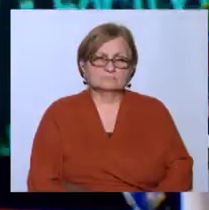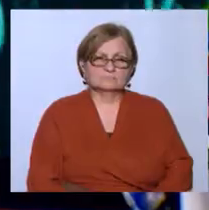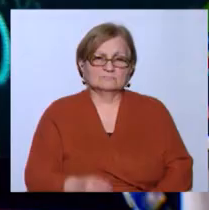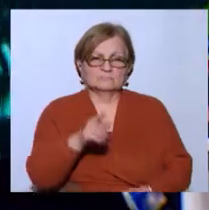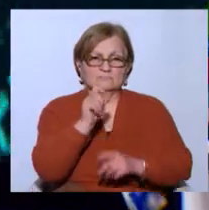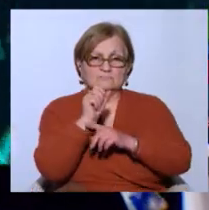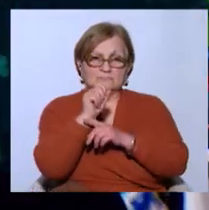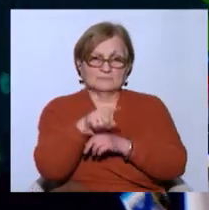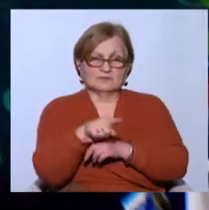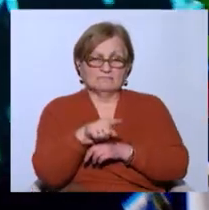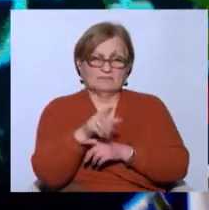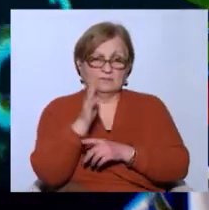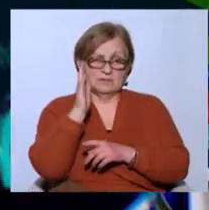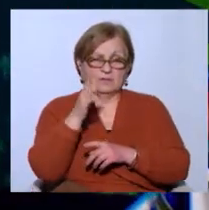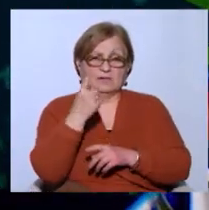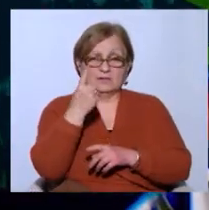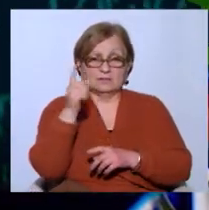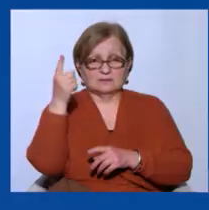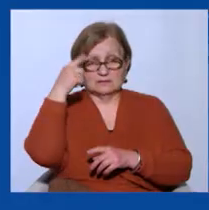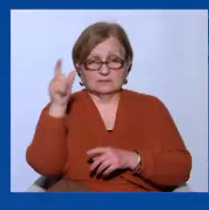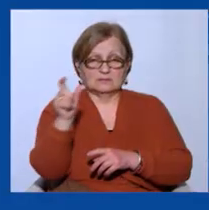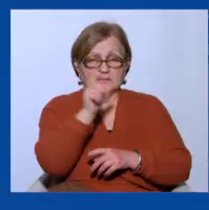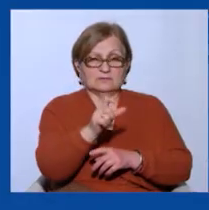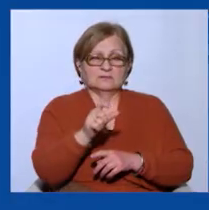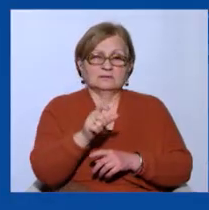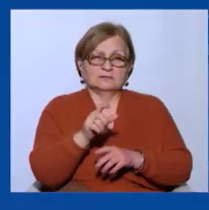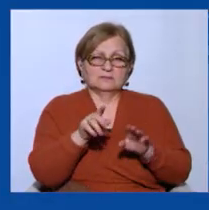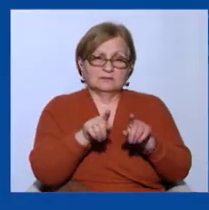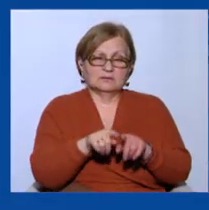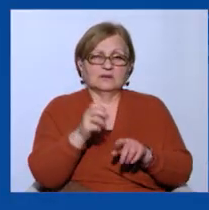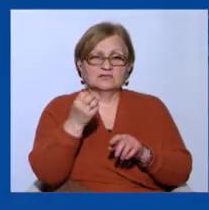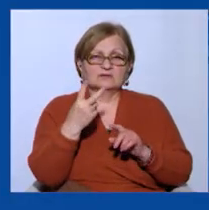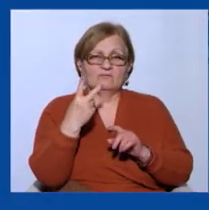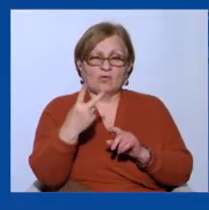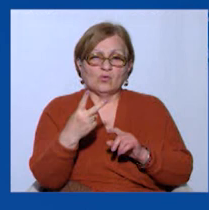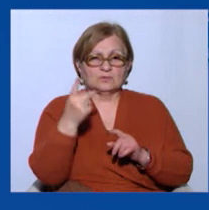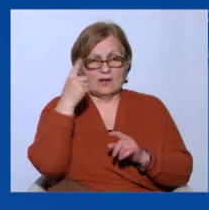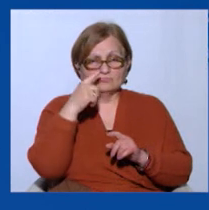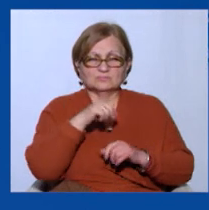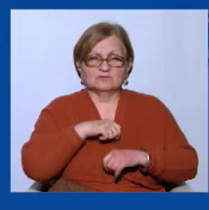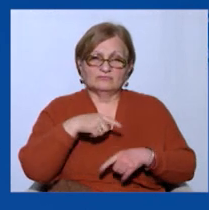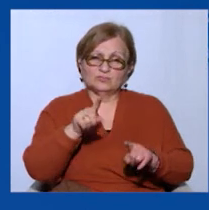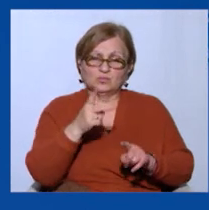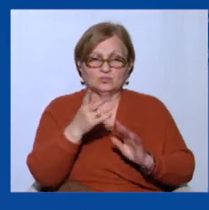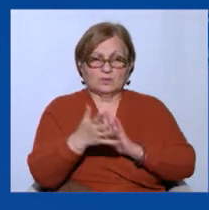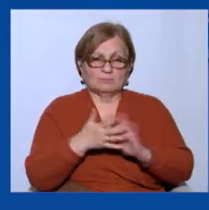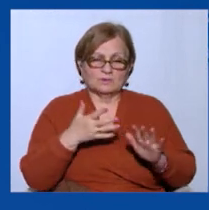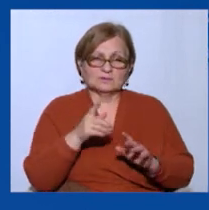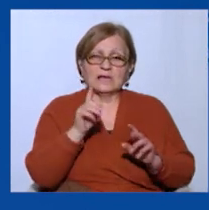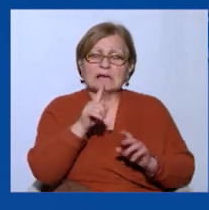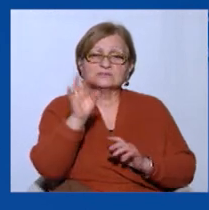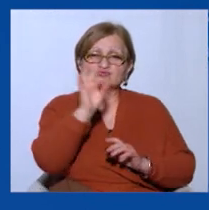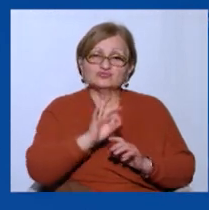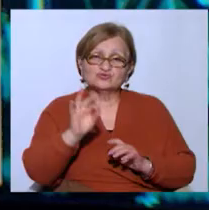შესაბამისად დავალების სახით გექნებათ ერთი ამოცანა ჯუფდებაზე და კიდე ორი ამოცანა და თქვენ თვითონ უნდა მიხვდეთ რაზე აქ